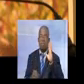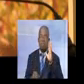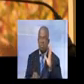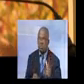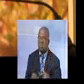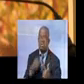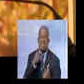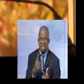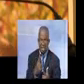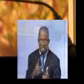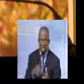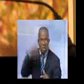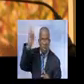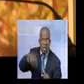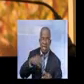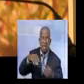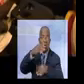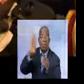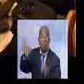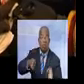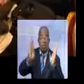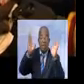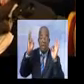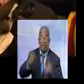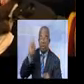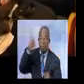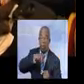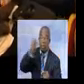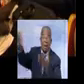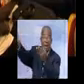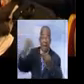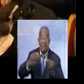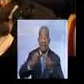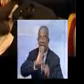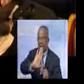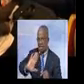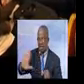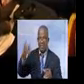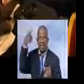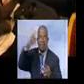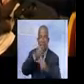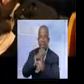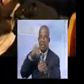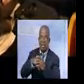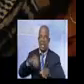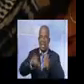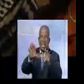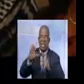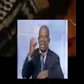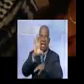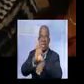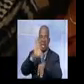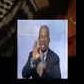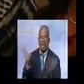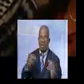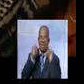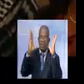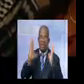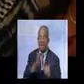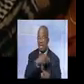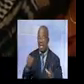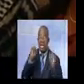transfrontalière des enfants a été signé. L'atelier a cependant fait quelques recommandations, à savoir l'élaboration d'un